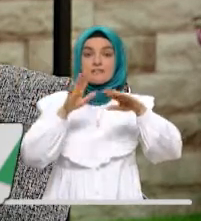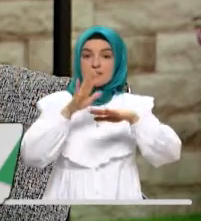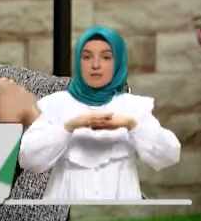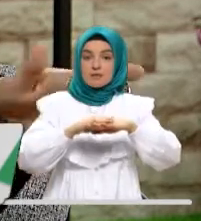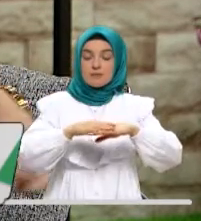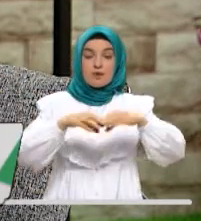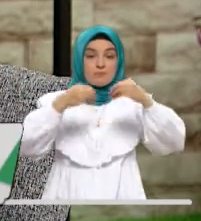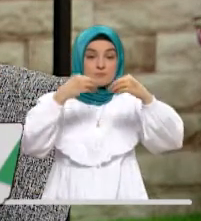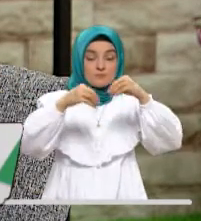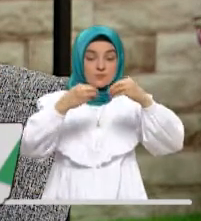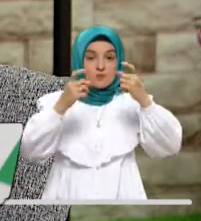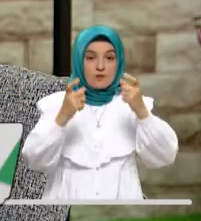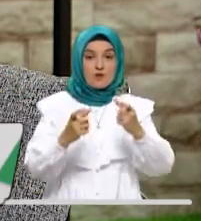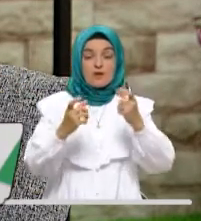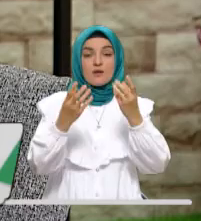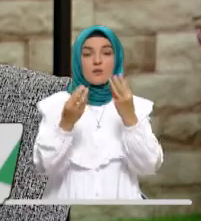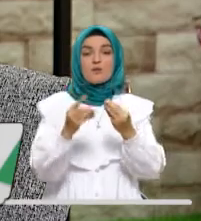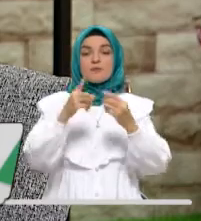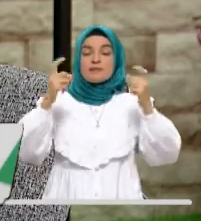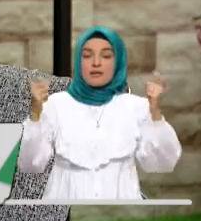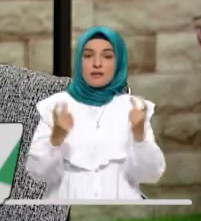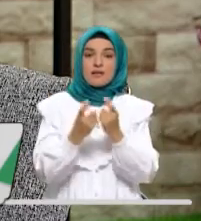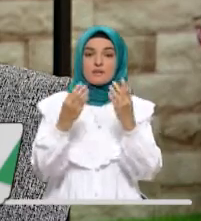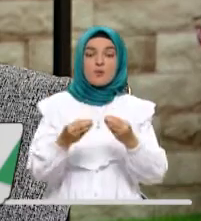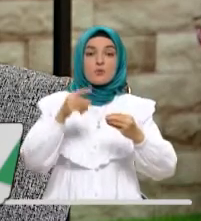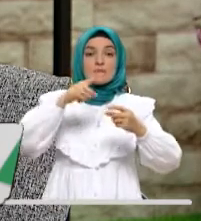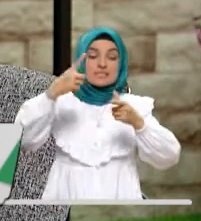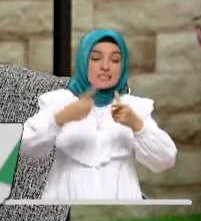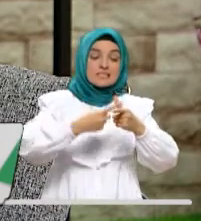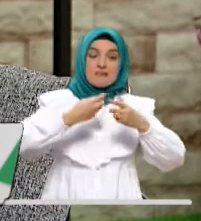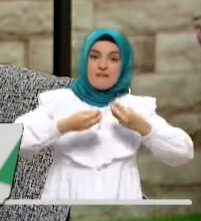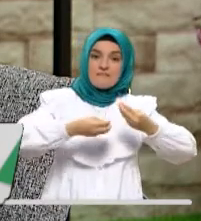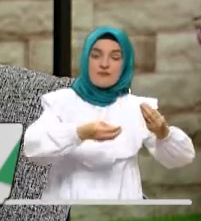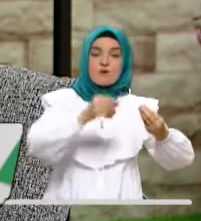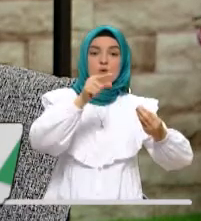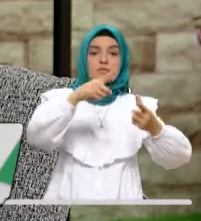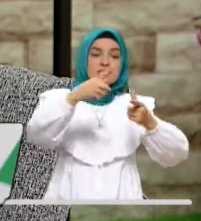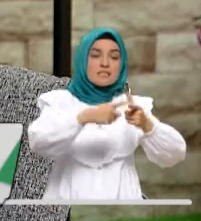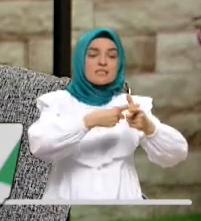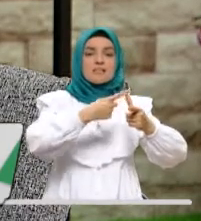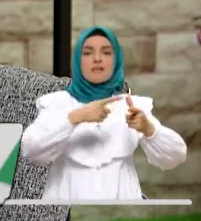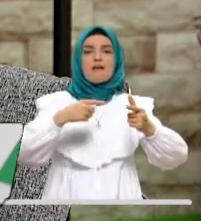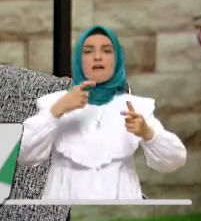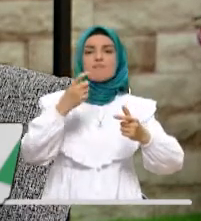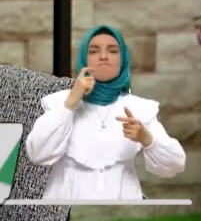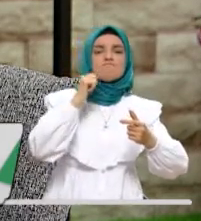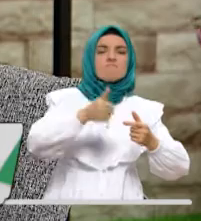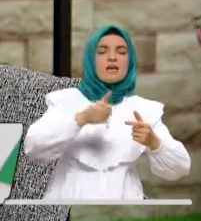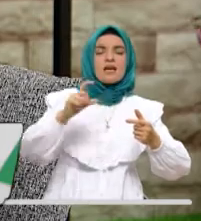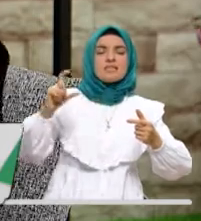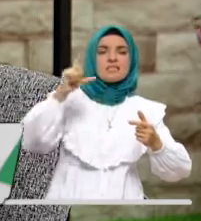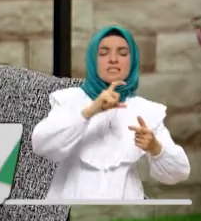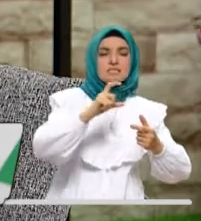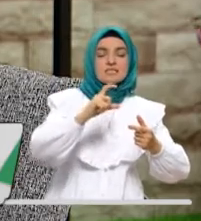dükkanlar olan bir ticari alan demek. O dükkanlar kiraya veriliyor. O dükkanların kirası her ay ya da her yıl belirli bir